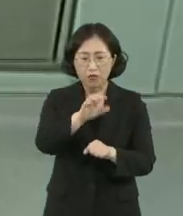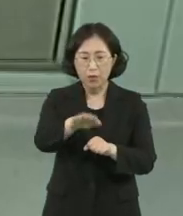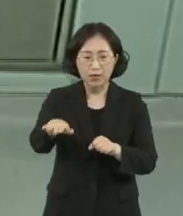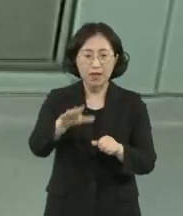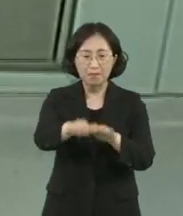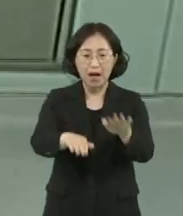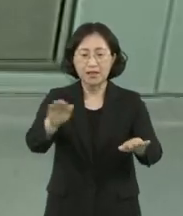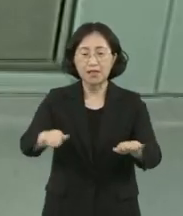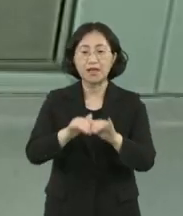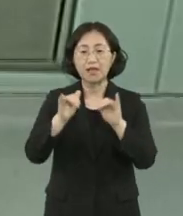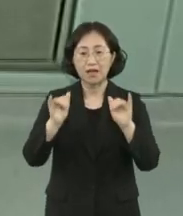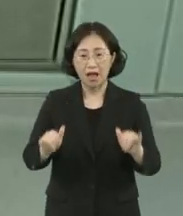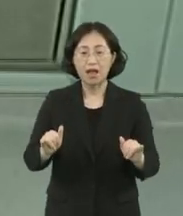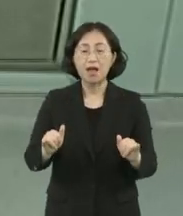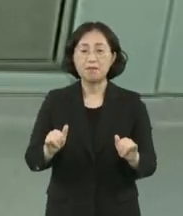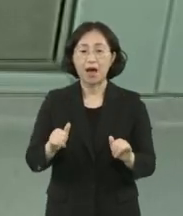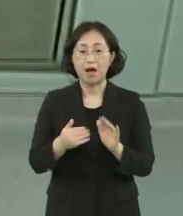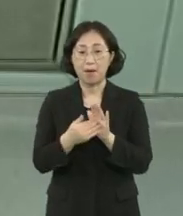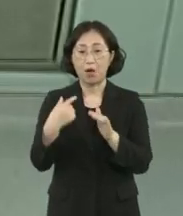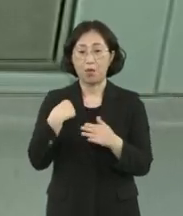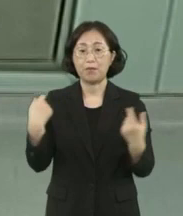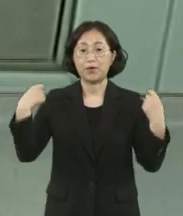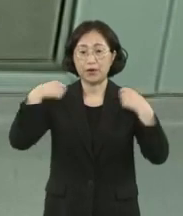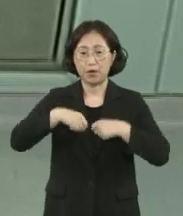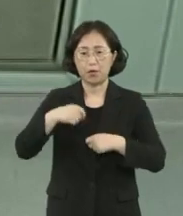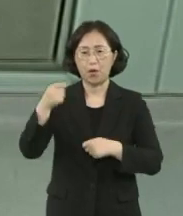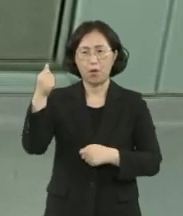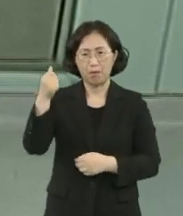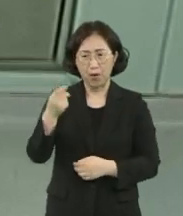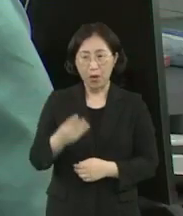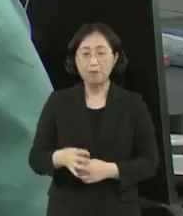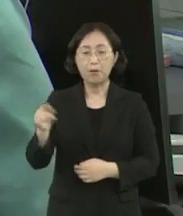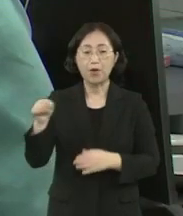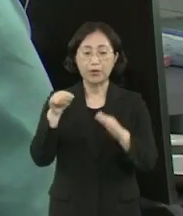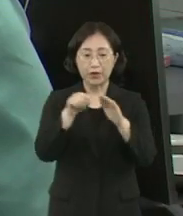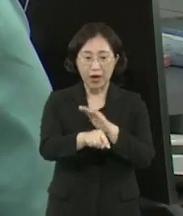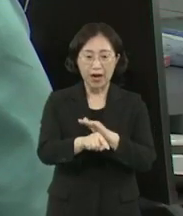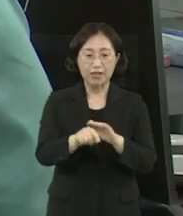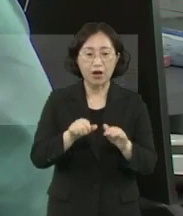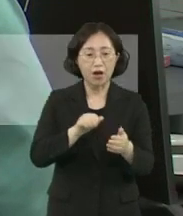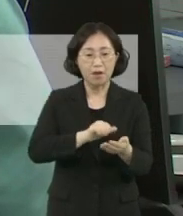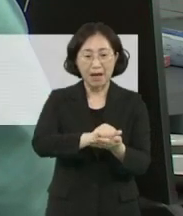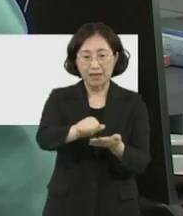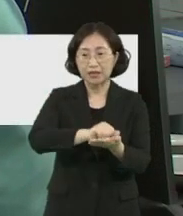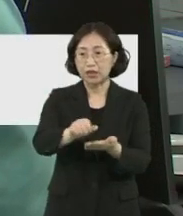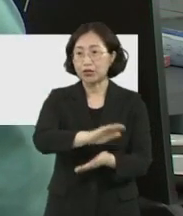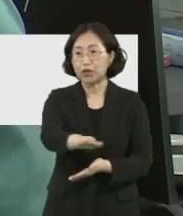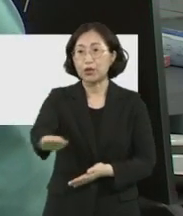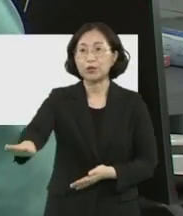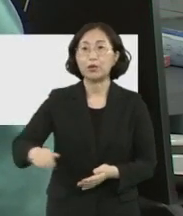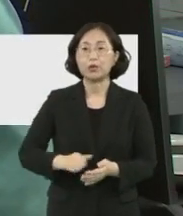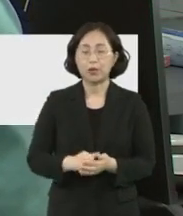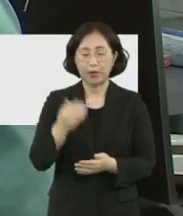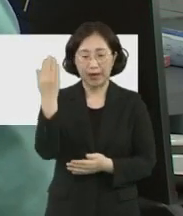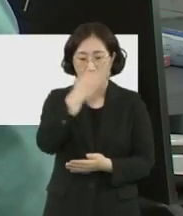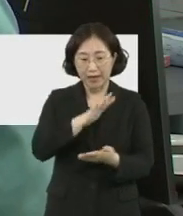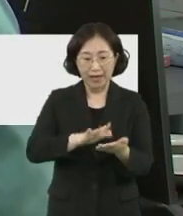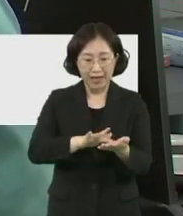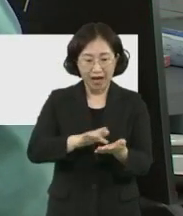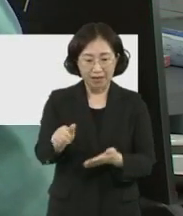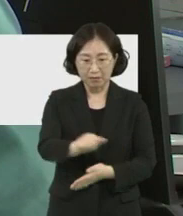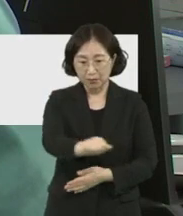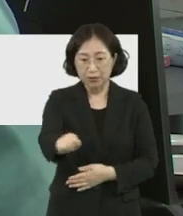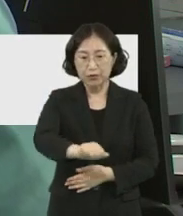하루에도 여러 차례 방호복을 입고 들어가 소독을 했습니다. 더 많은 곳을 접촉할 수 있으니까 이제 소독 관련해가지고